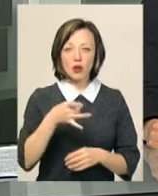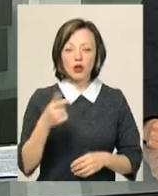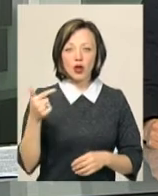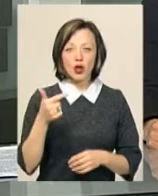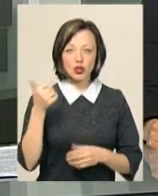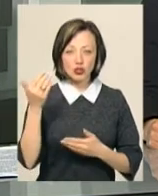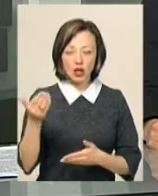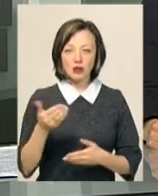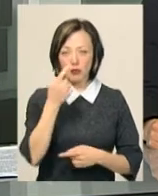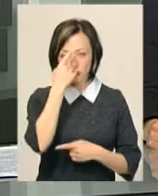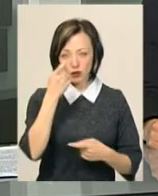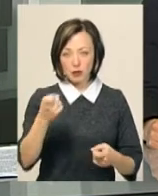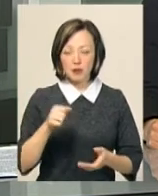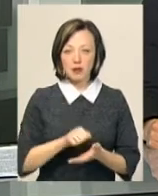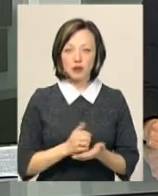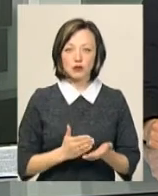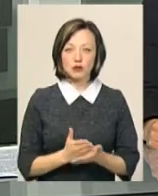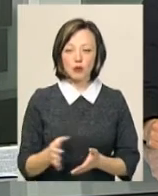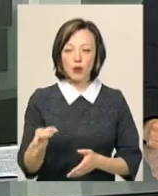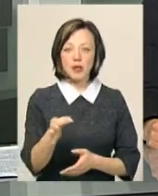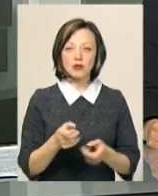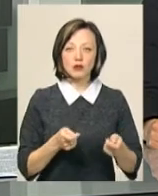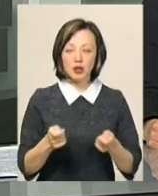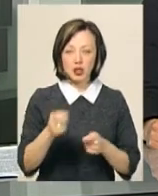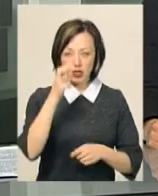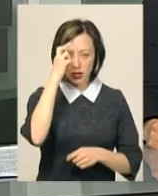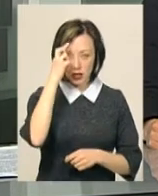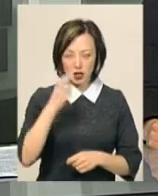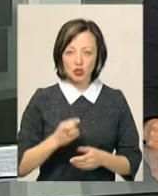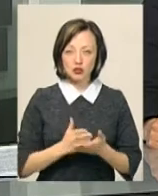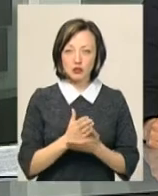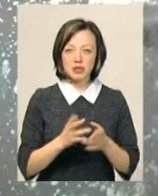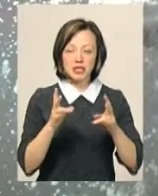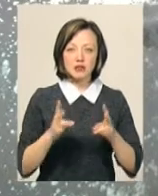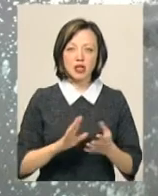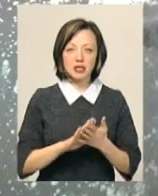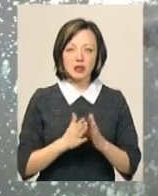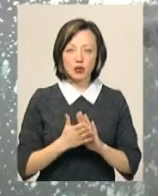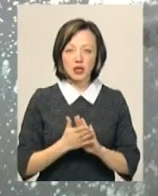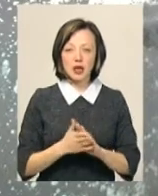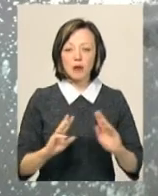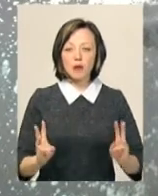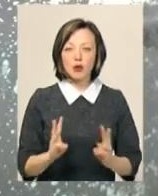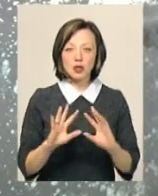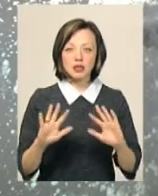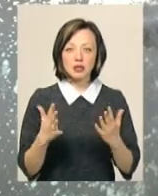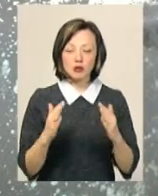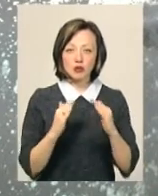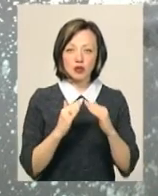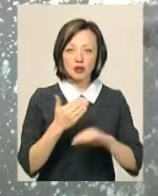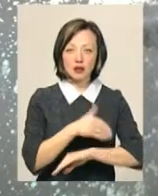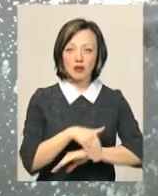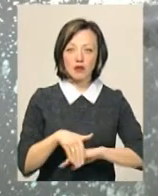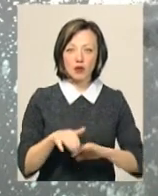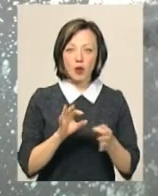Гречани. Про це повідомили в прес-службі обласного управління Держслужби з надзвичайних ситуацій. Пожежа сталася в будинку на